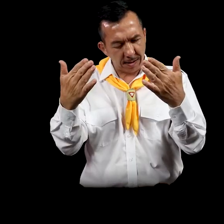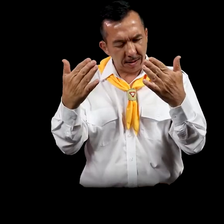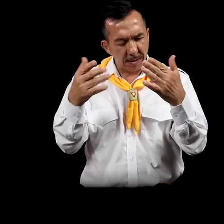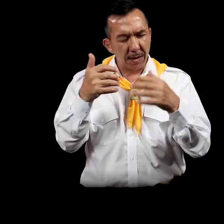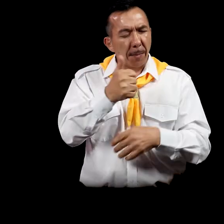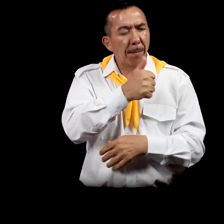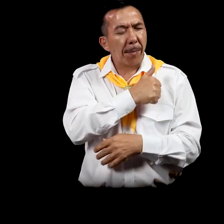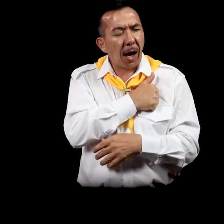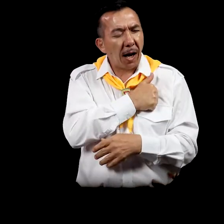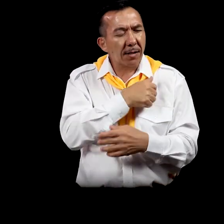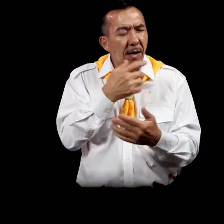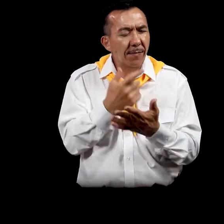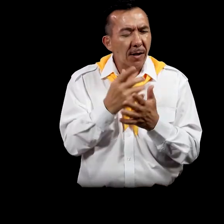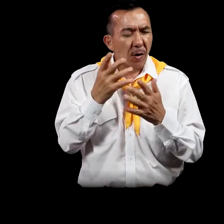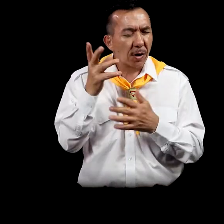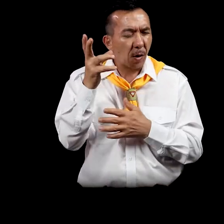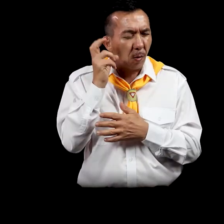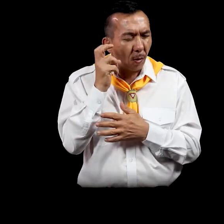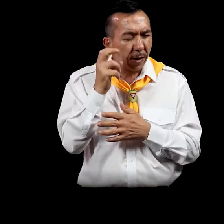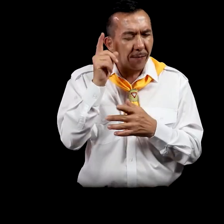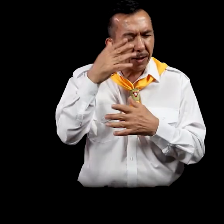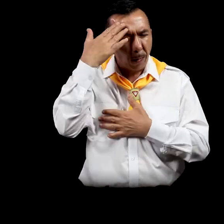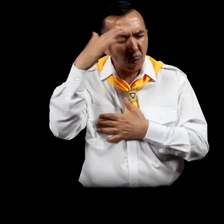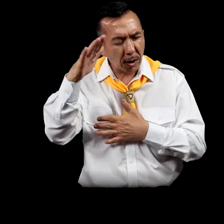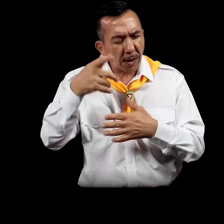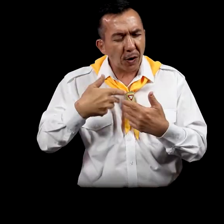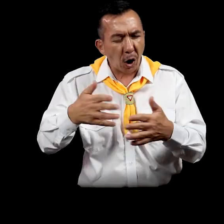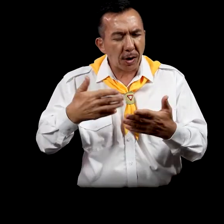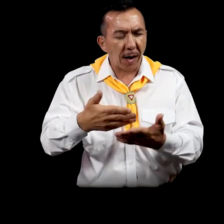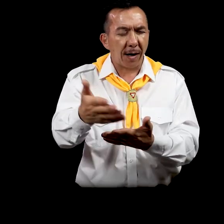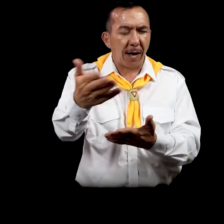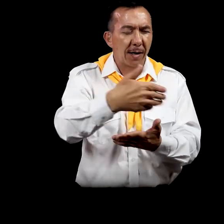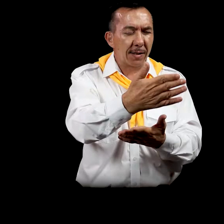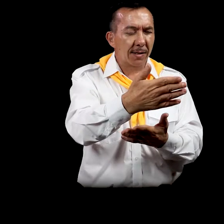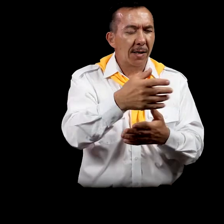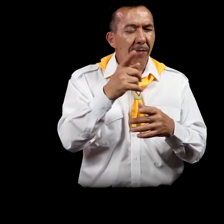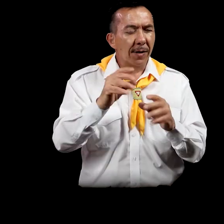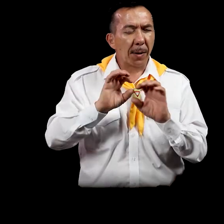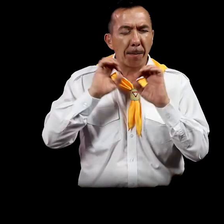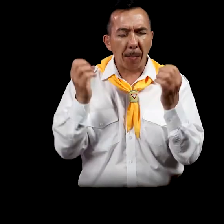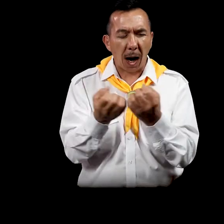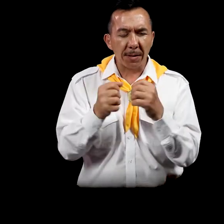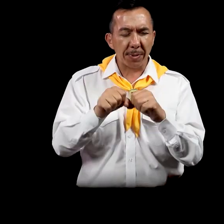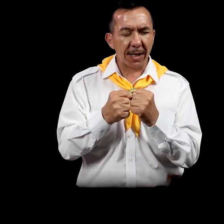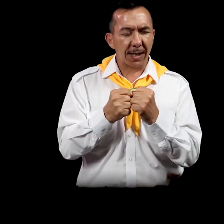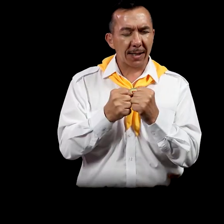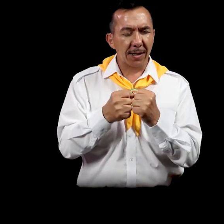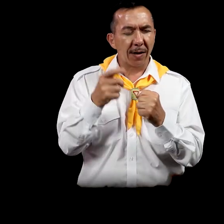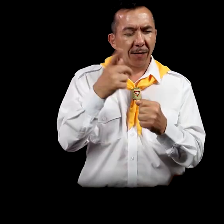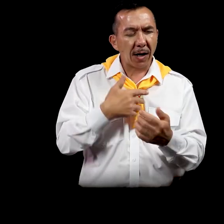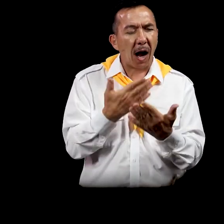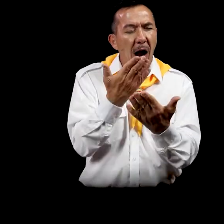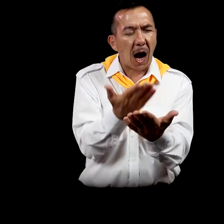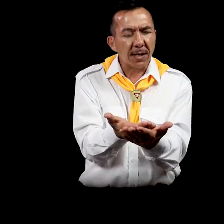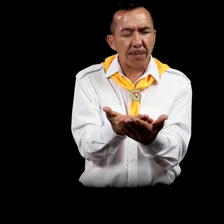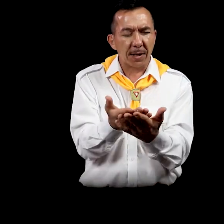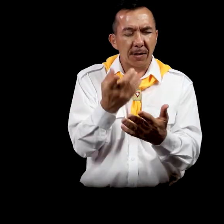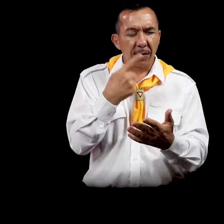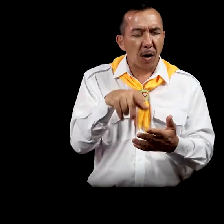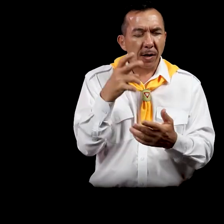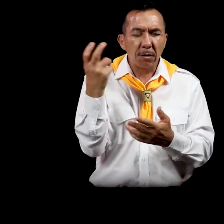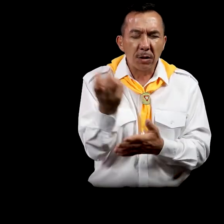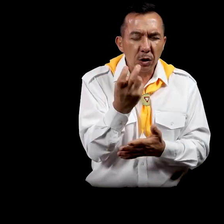dankie. Vir 'n pragtige sonskyndag. Dankie vir die boodskap wat uitgegaan het aan die baanbrekers en al die mense daar